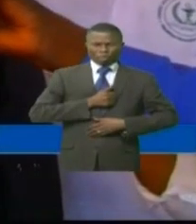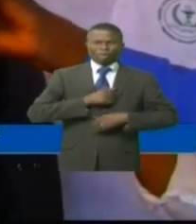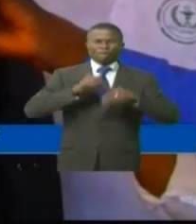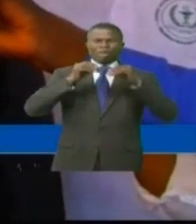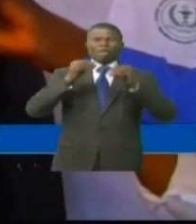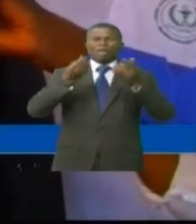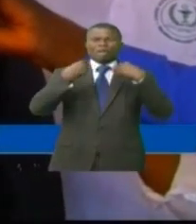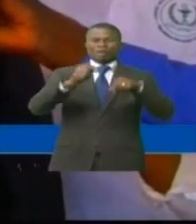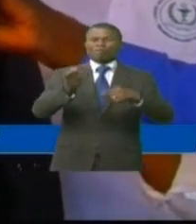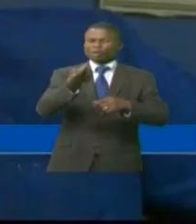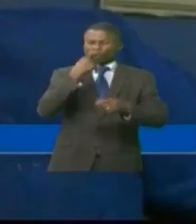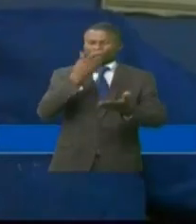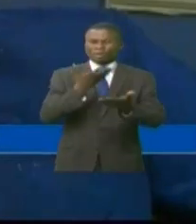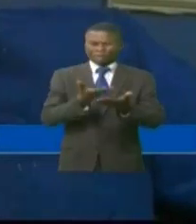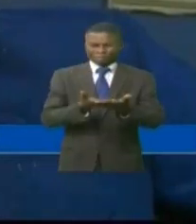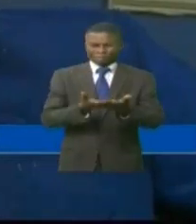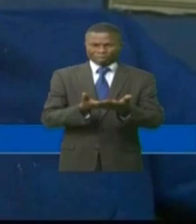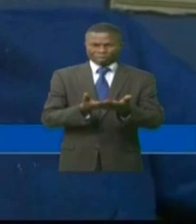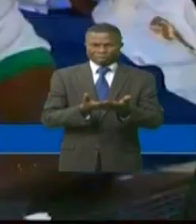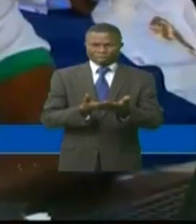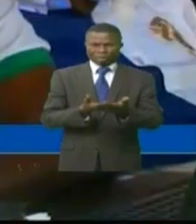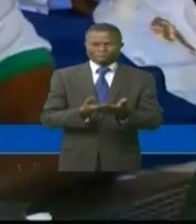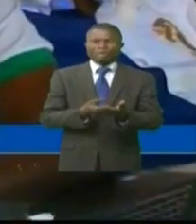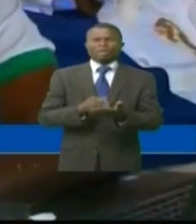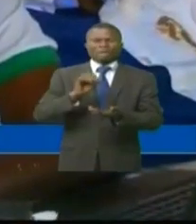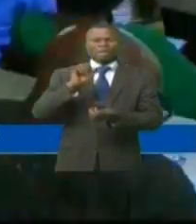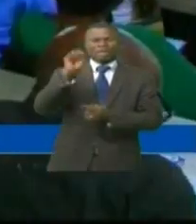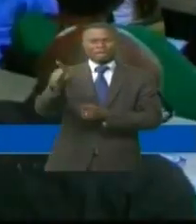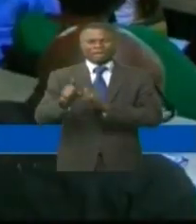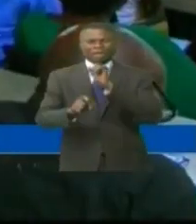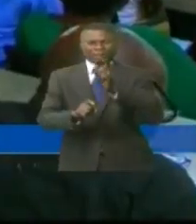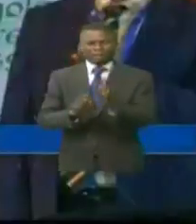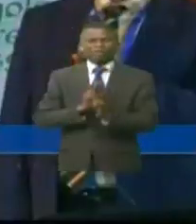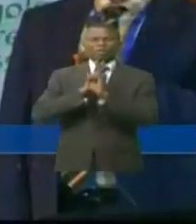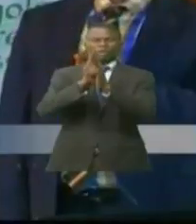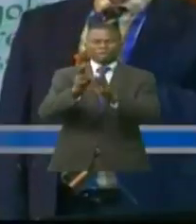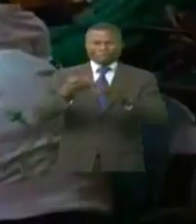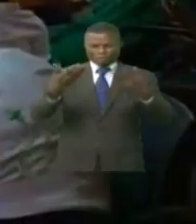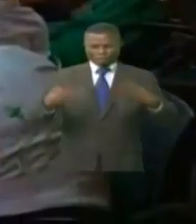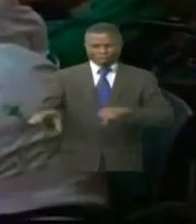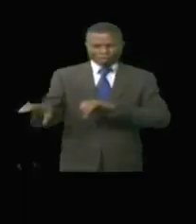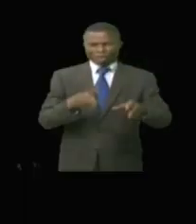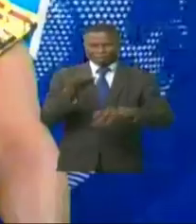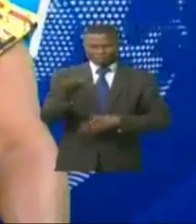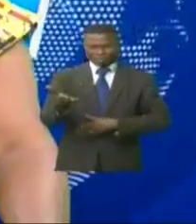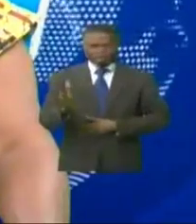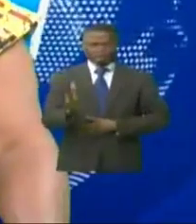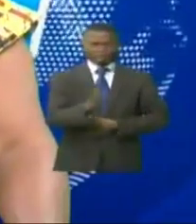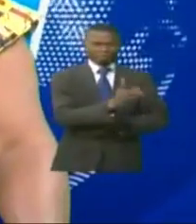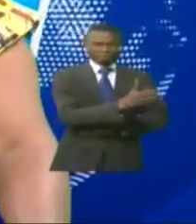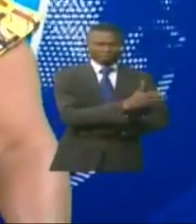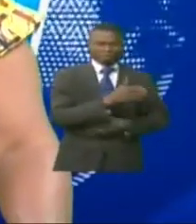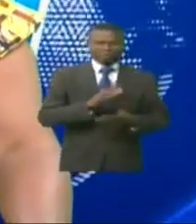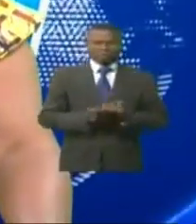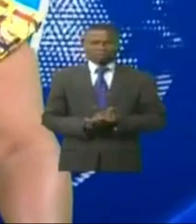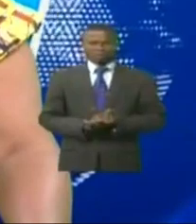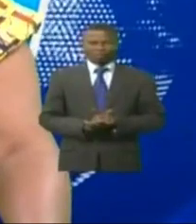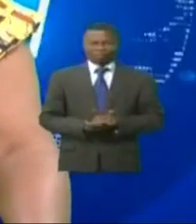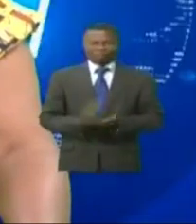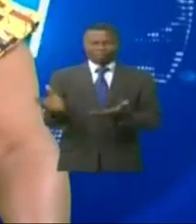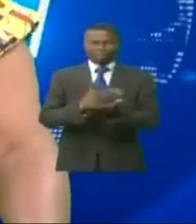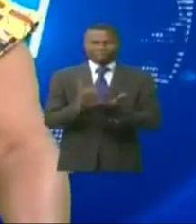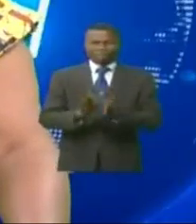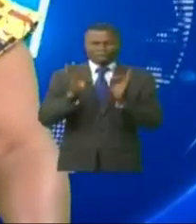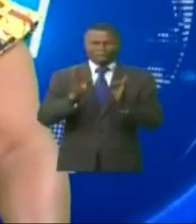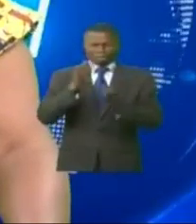pour vendre cette production. C'est par un jeu de questions-réponses qu'a pris fin cette cérémonie. Un nouveau livre dans